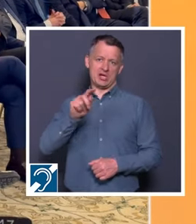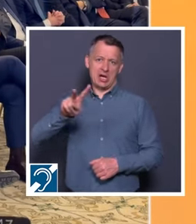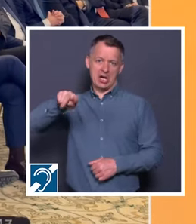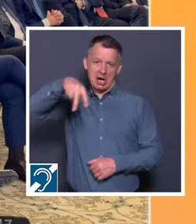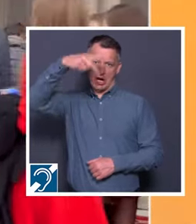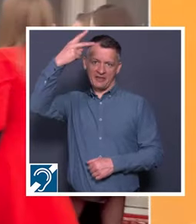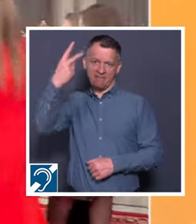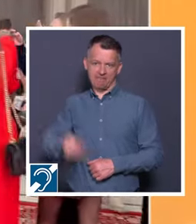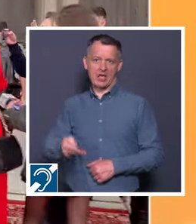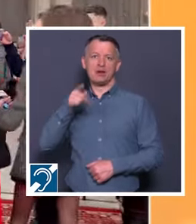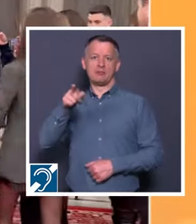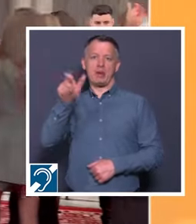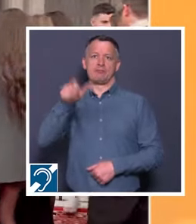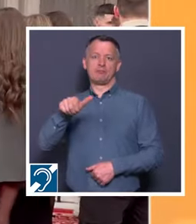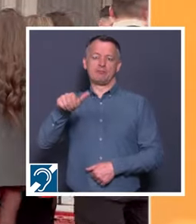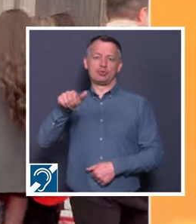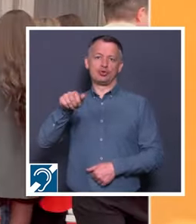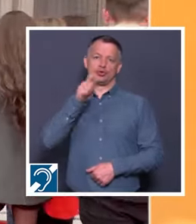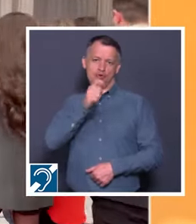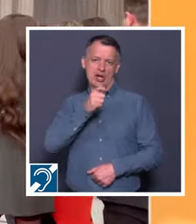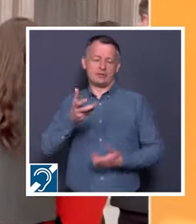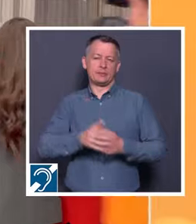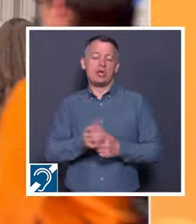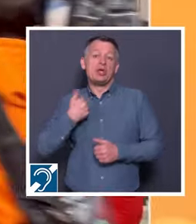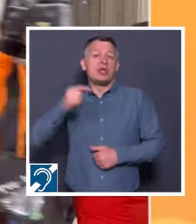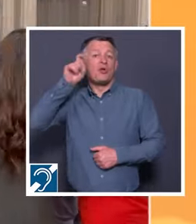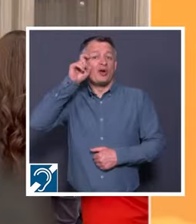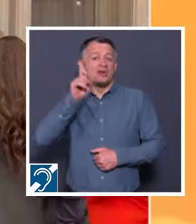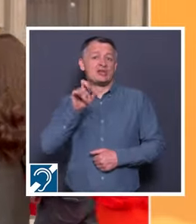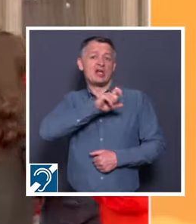cădere în cap. În același timp, eu cred că ține un pic și de o lipsă de